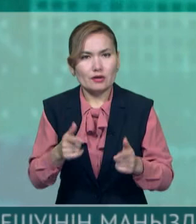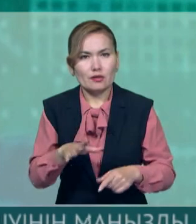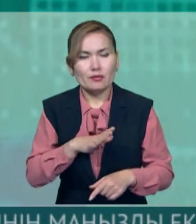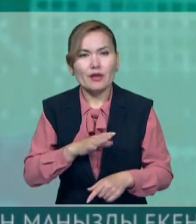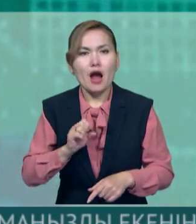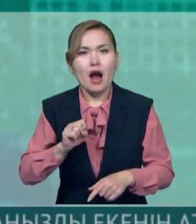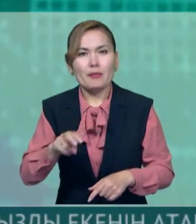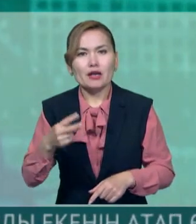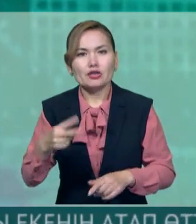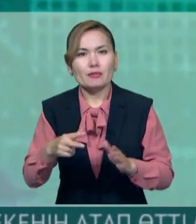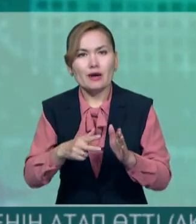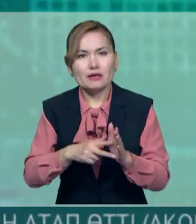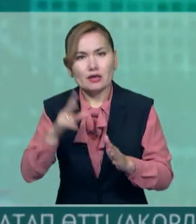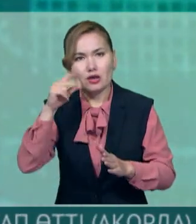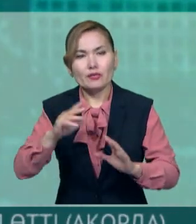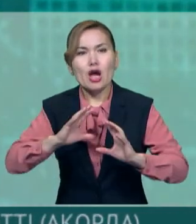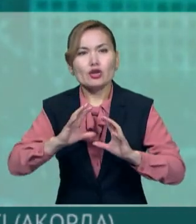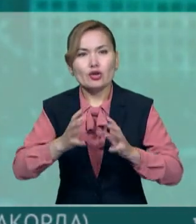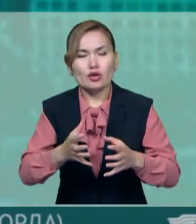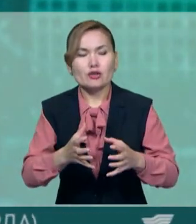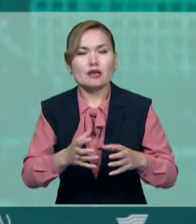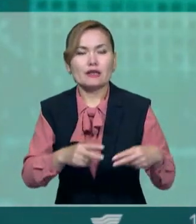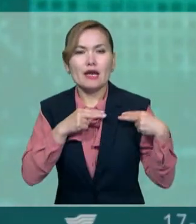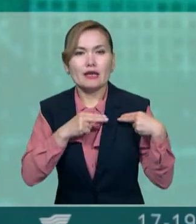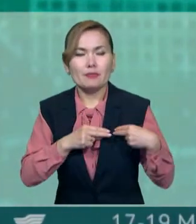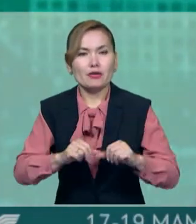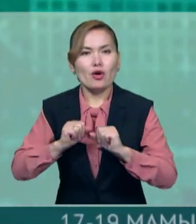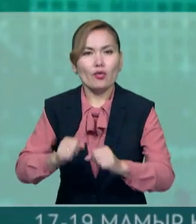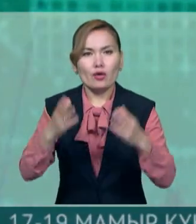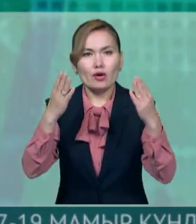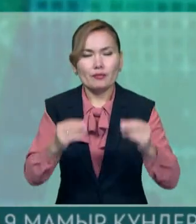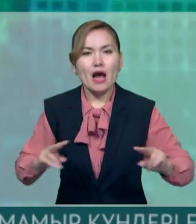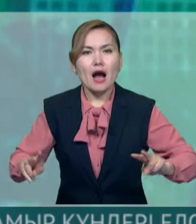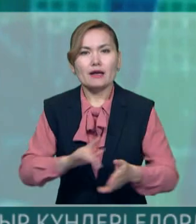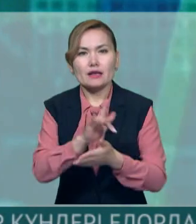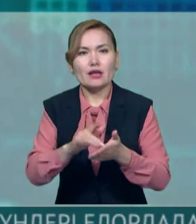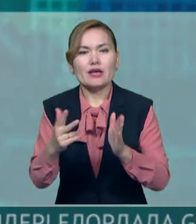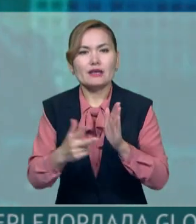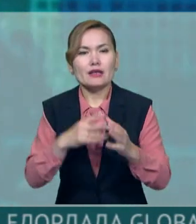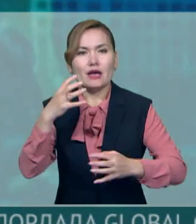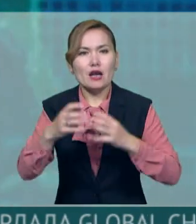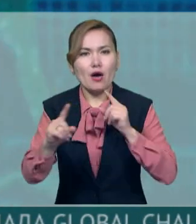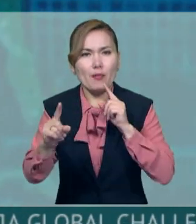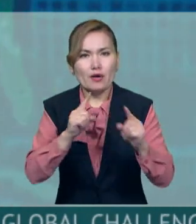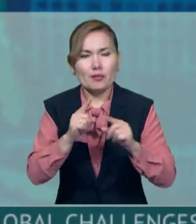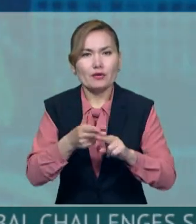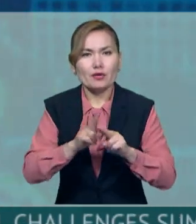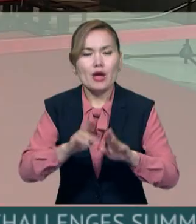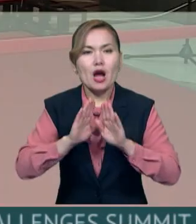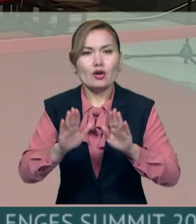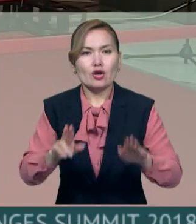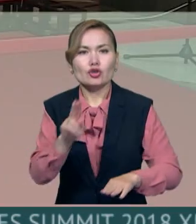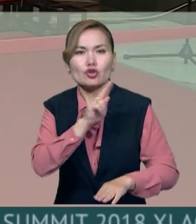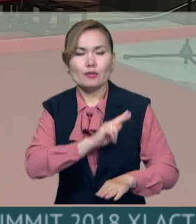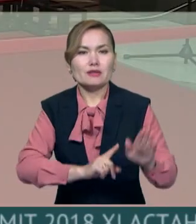Сәуірдің 28-і дүниежүзілік еңбекті қорғау күні. Осыған орай елордада 8-ші халықаралық конференция мен көрме өз